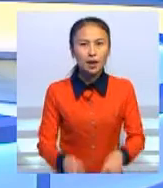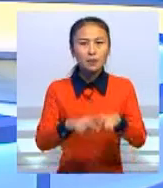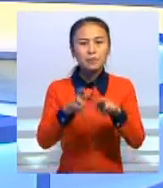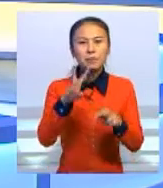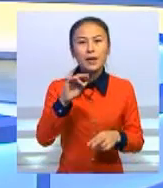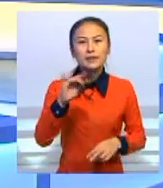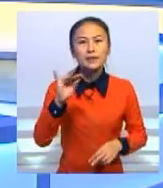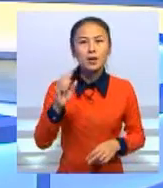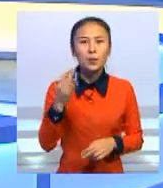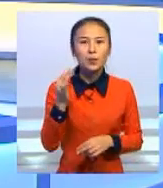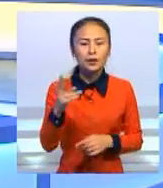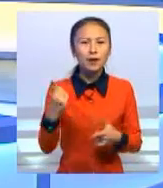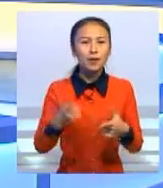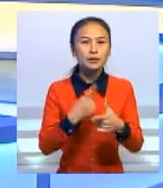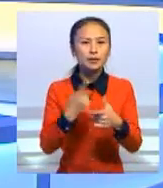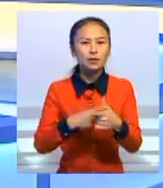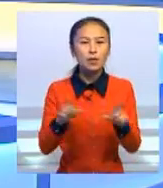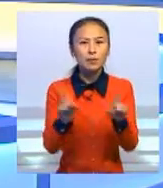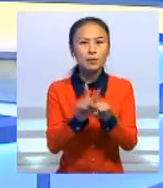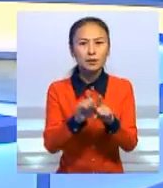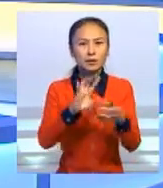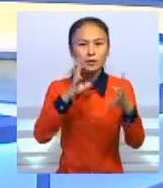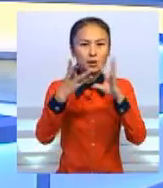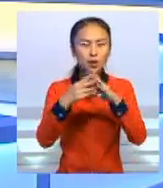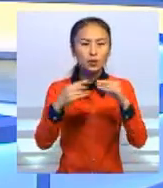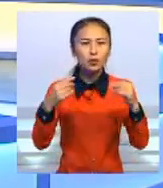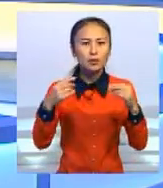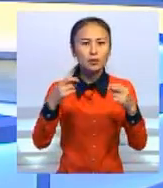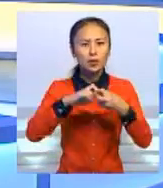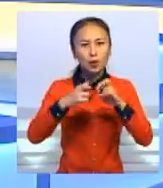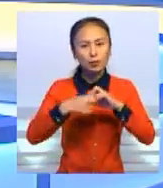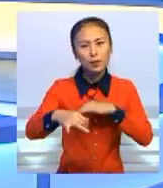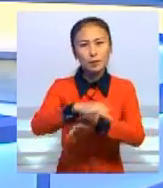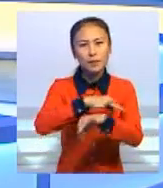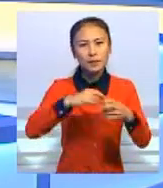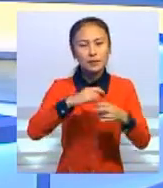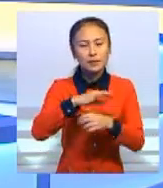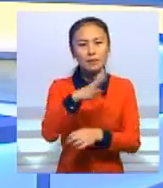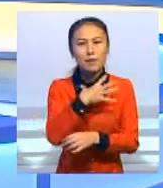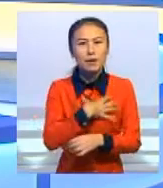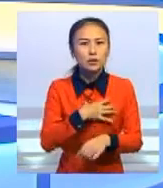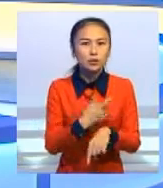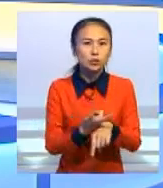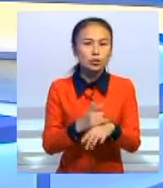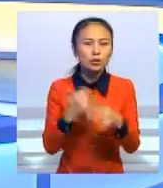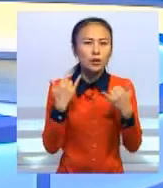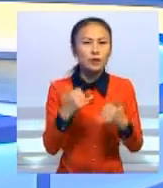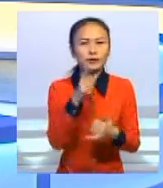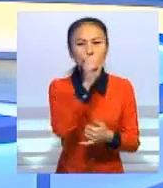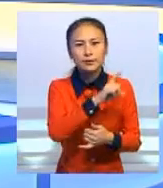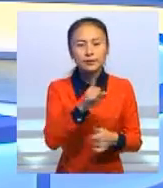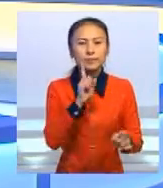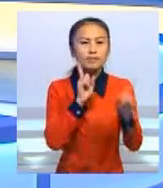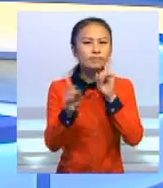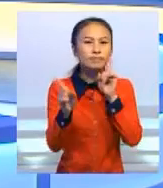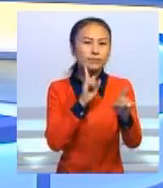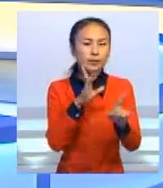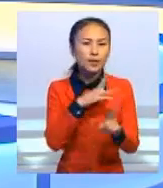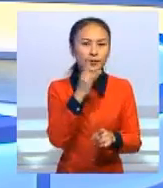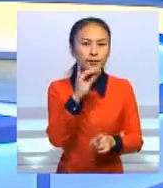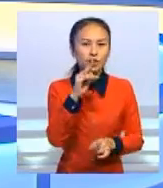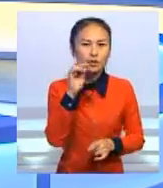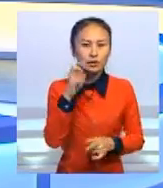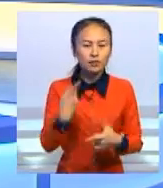Астана Медиа Уик алаңында сандық технологияларды дамыту мәселесінің қаралуы маңызды қадам. Бүгін бұл алқалы жиын аясында өтіп